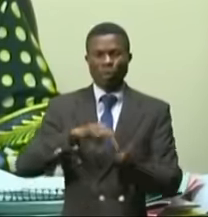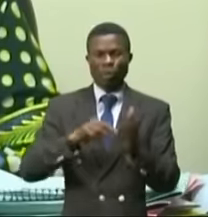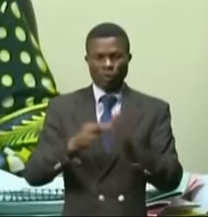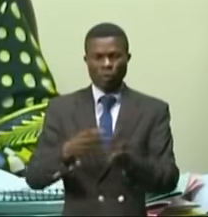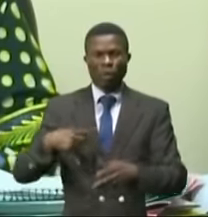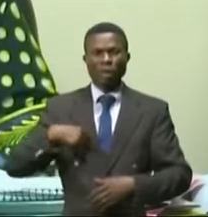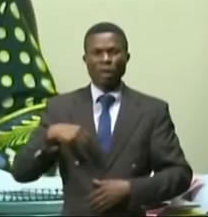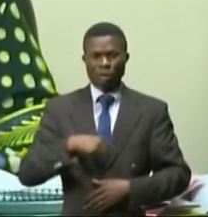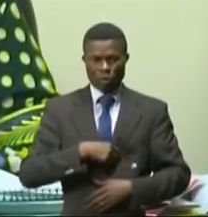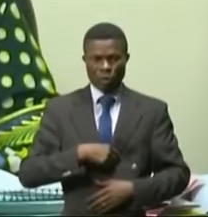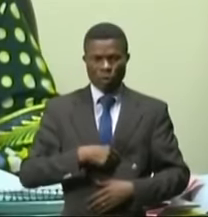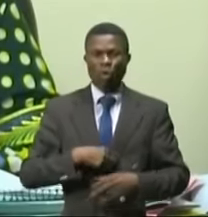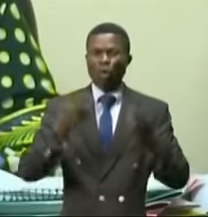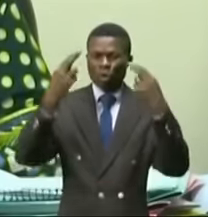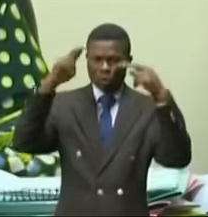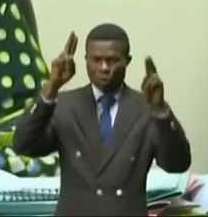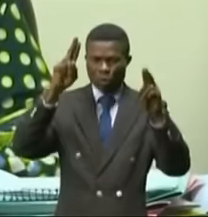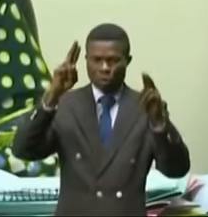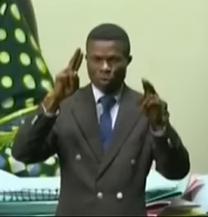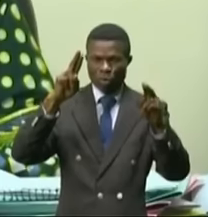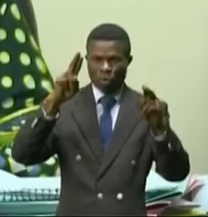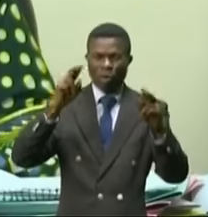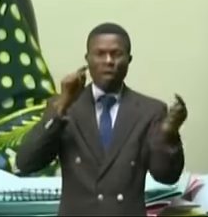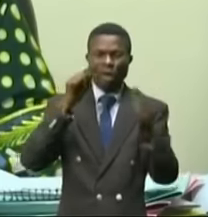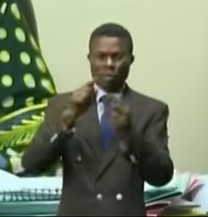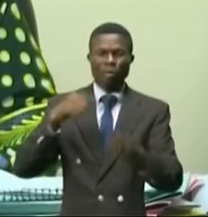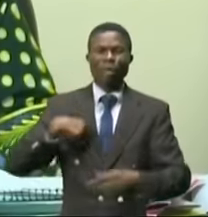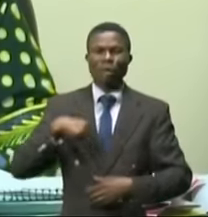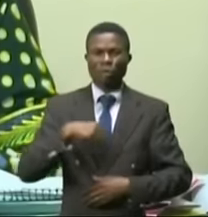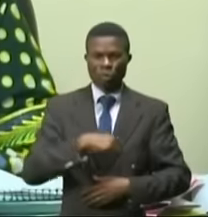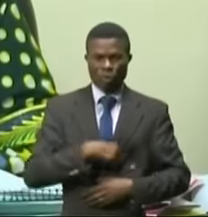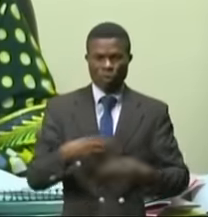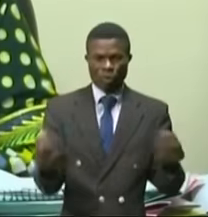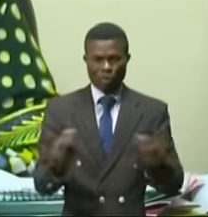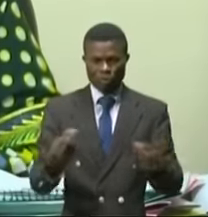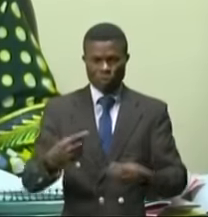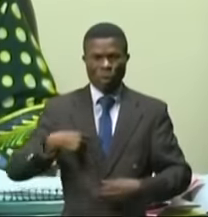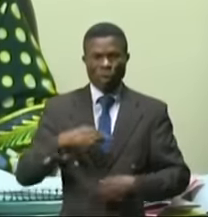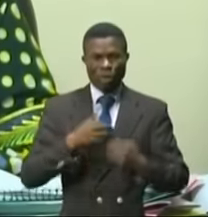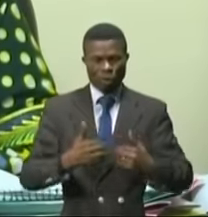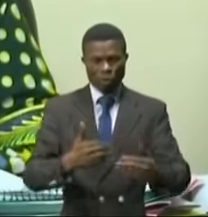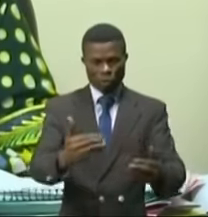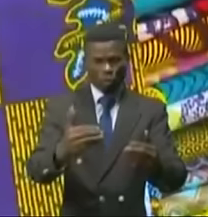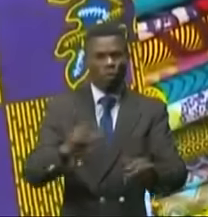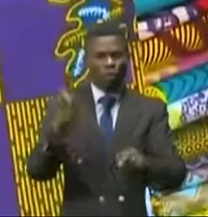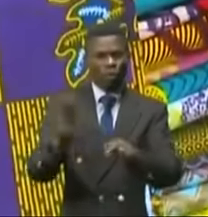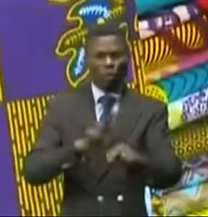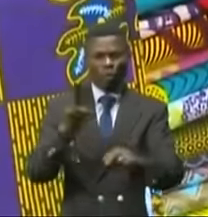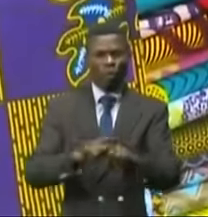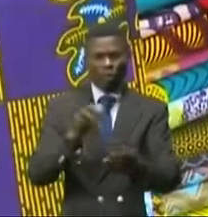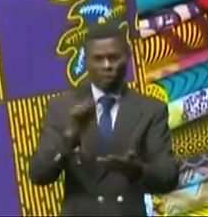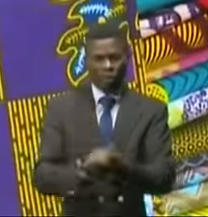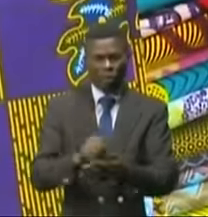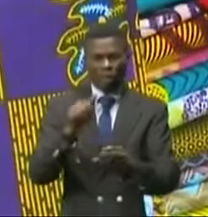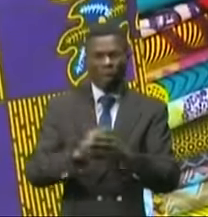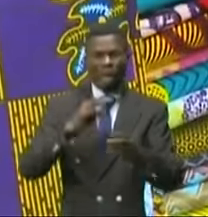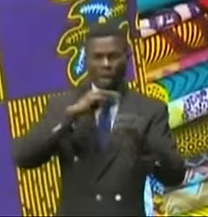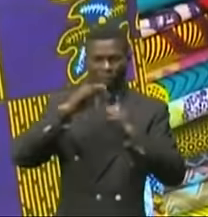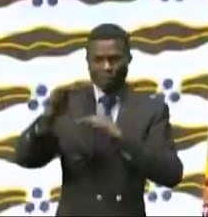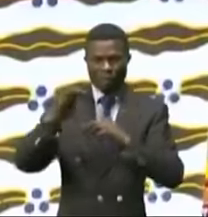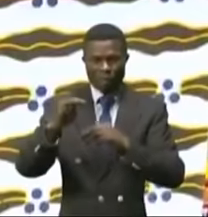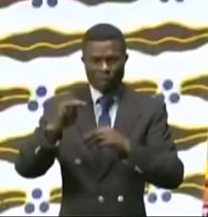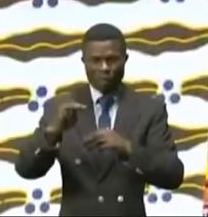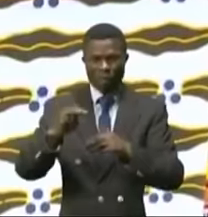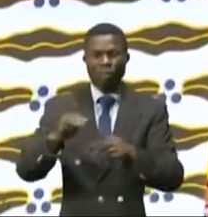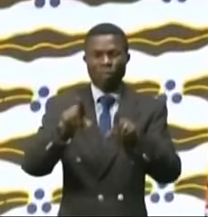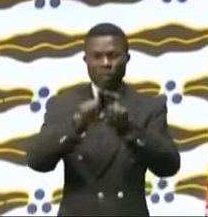nous avons atteint largement nos objectifs. C'est pour ça que nous continuons à l'utiliser au travers des messages. Il y